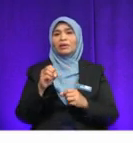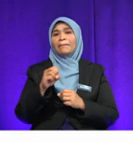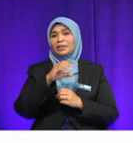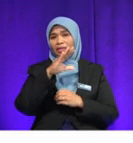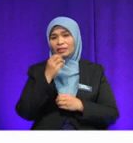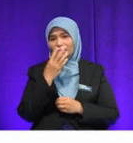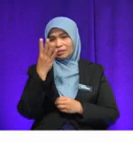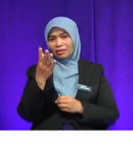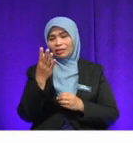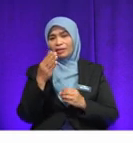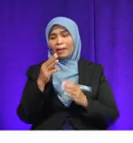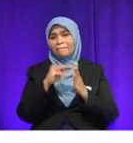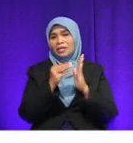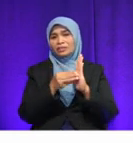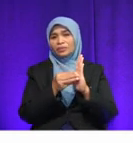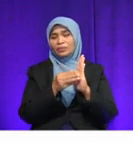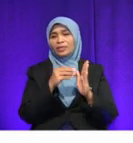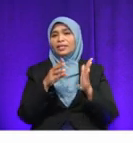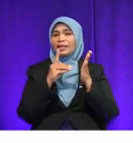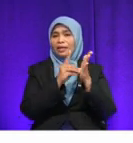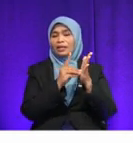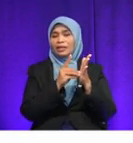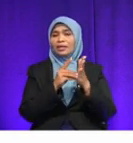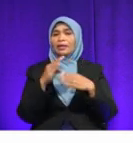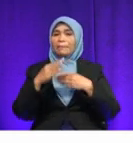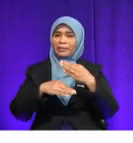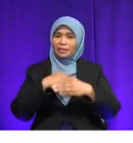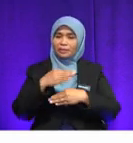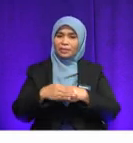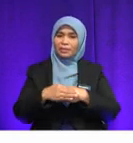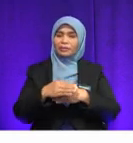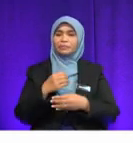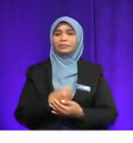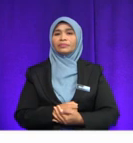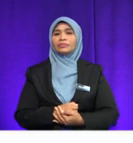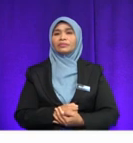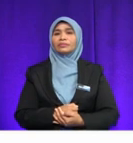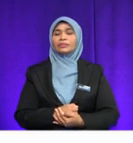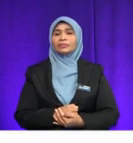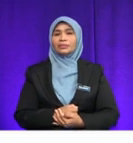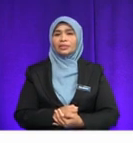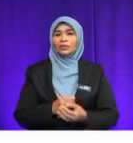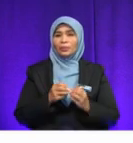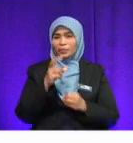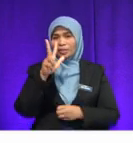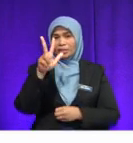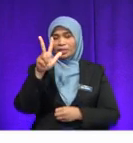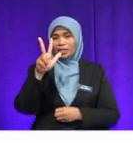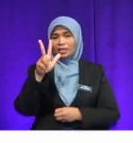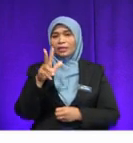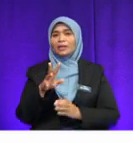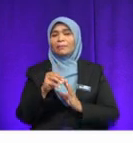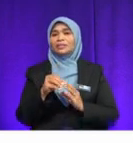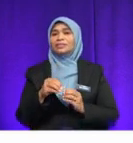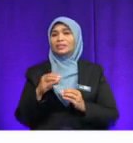maksud dan Dalil menyapu balutan yang ketiga menjelaskan